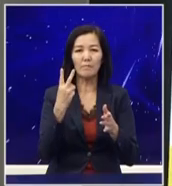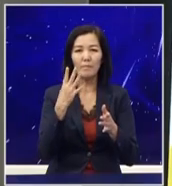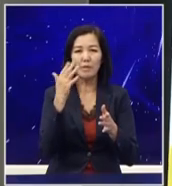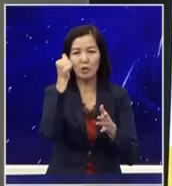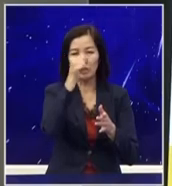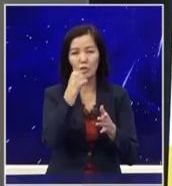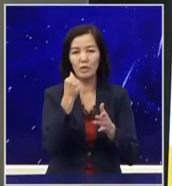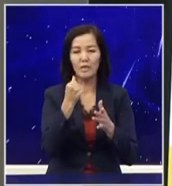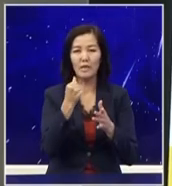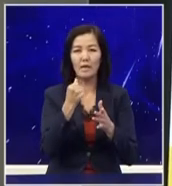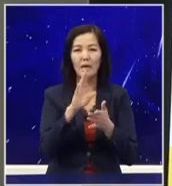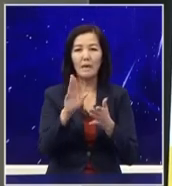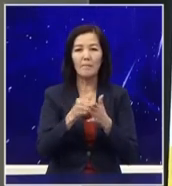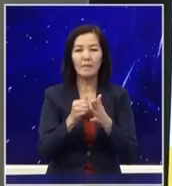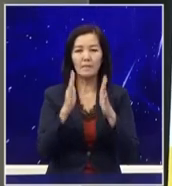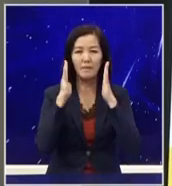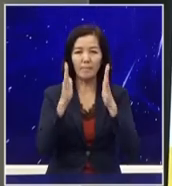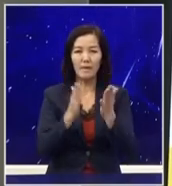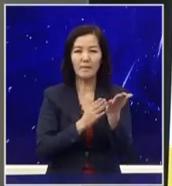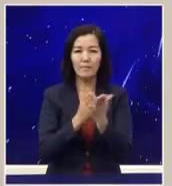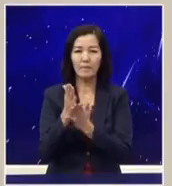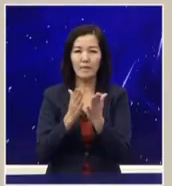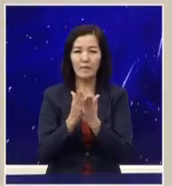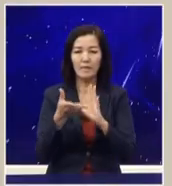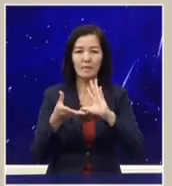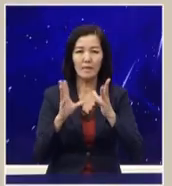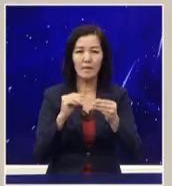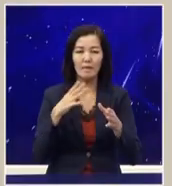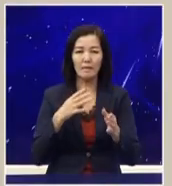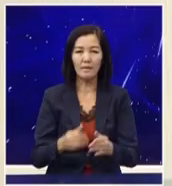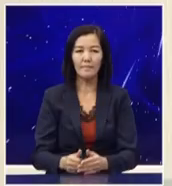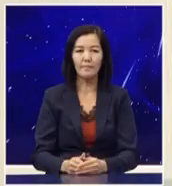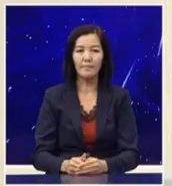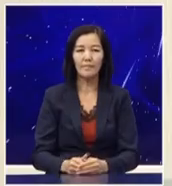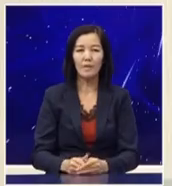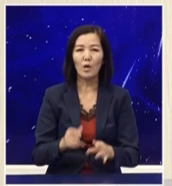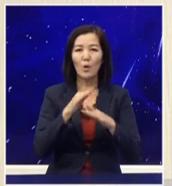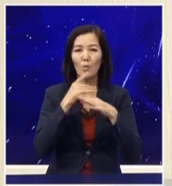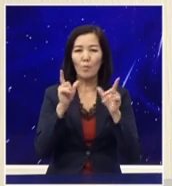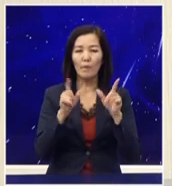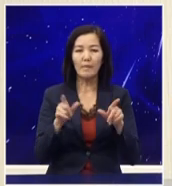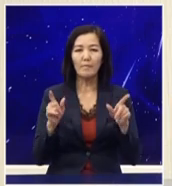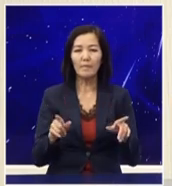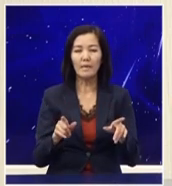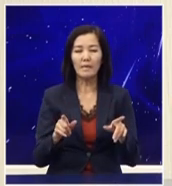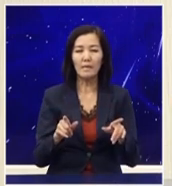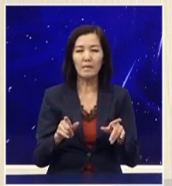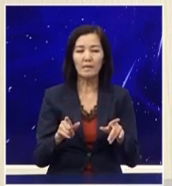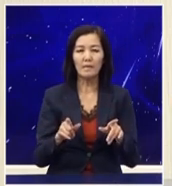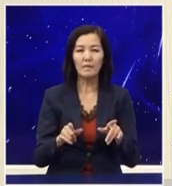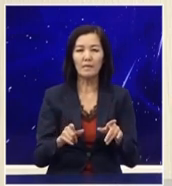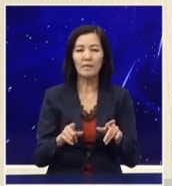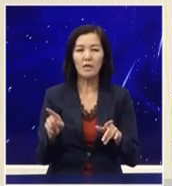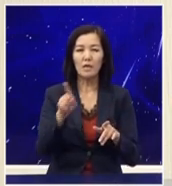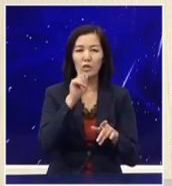2021-2025 жылдарда ұстанатын басымды бағыттарды саралады. Көп жақсы азаматтар, азаматшалар соның арасында